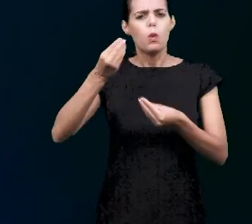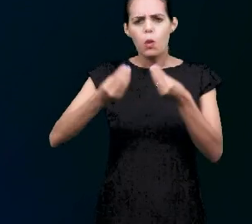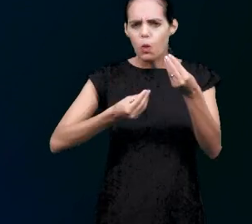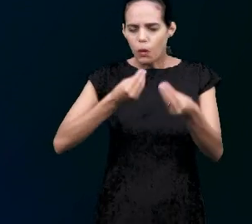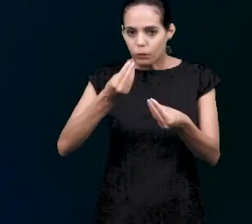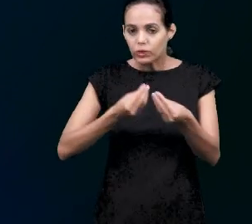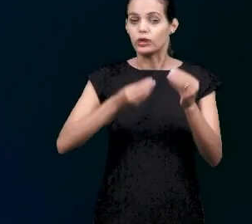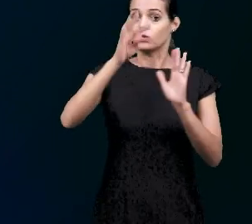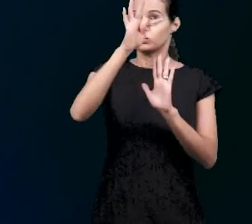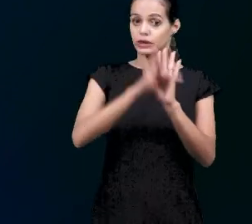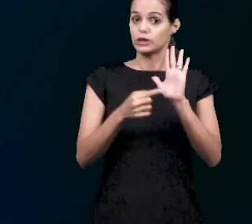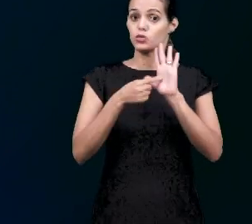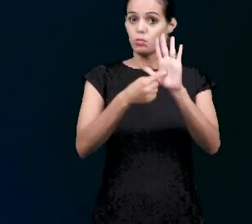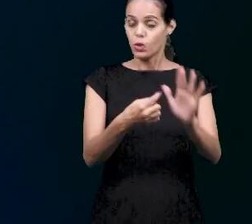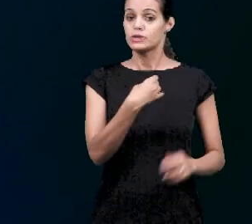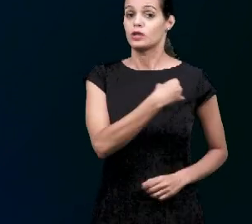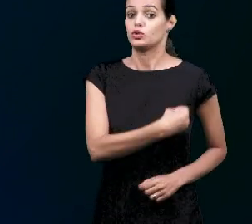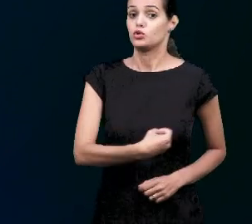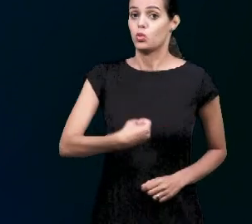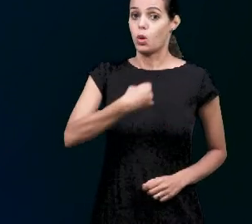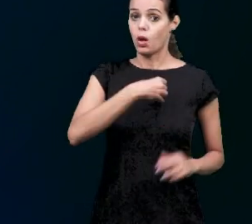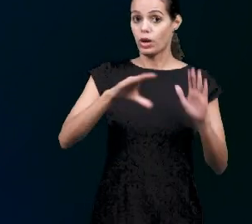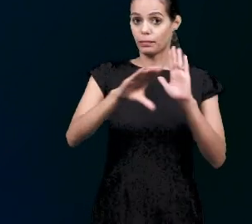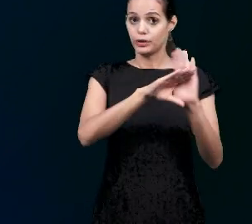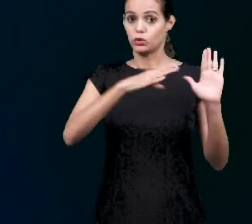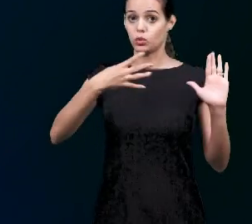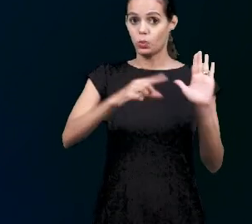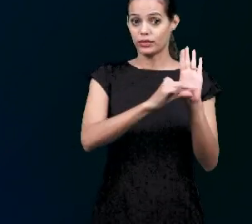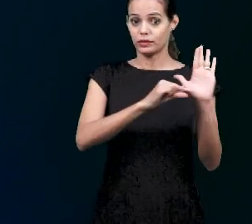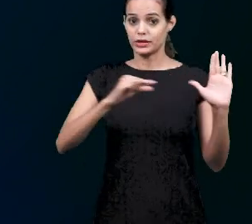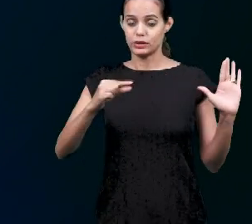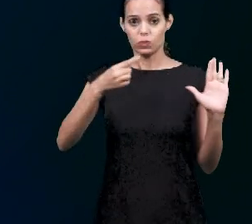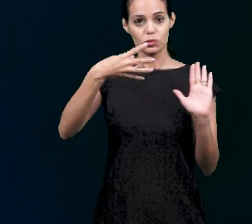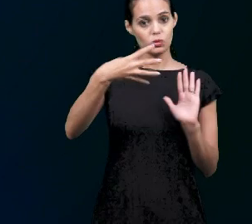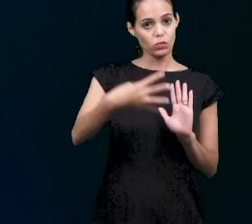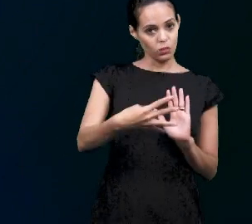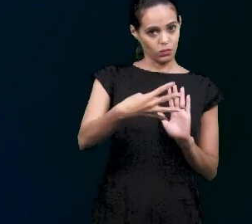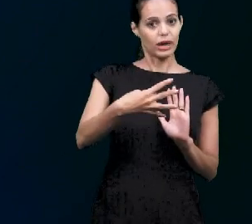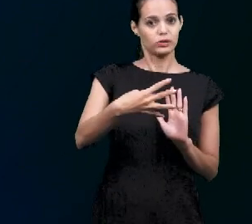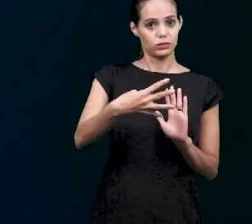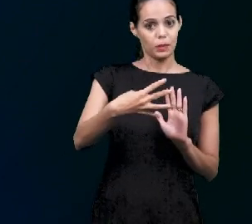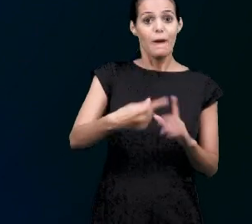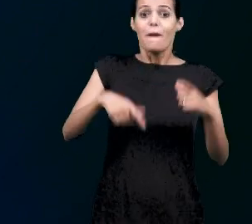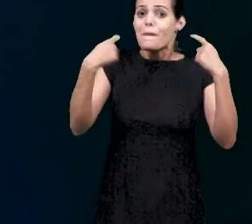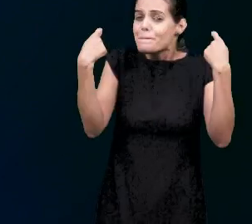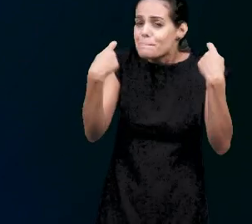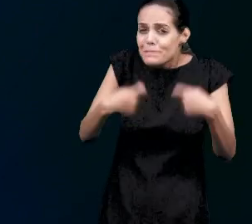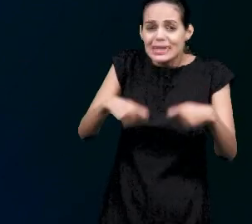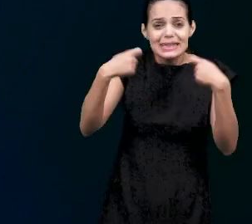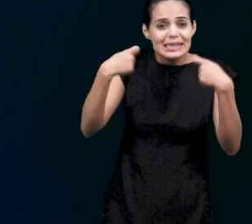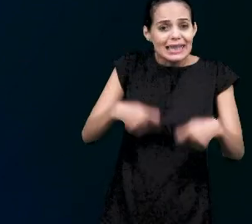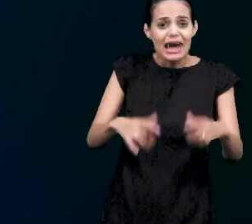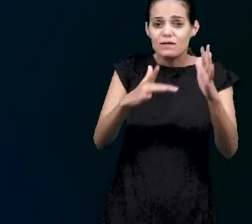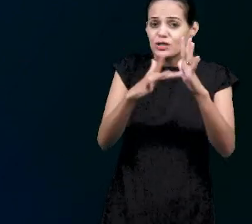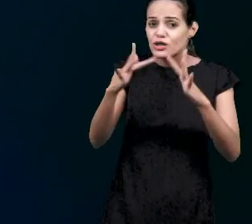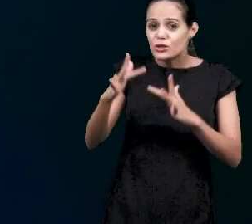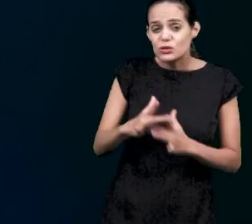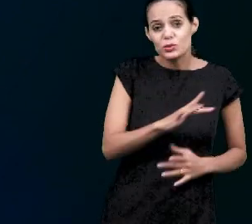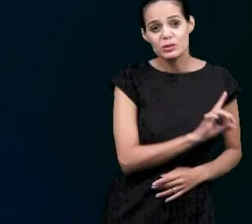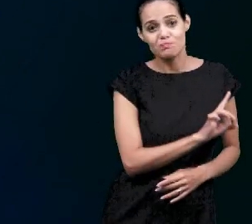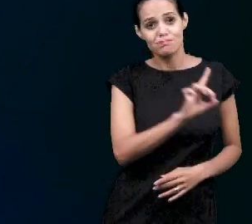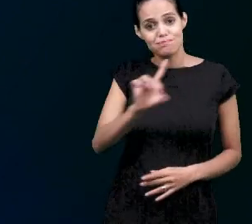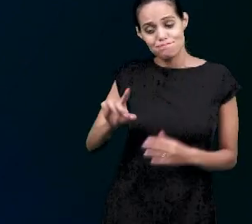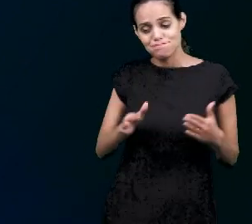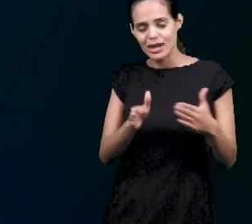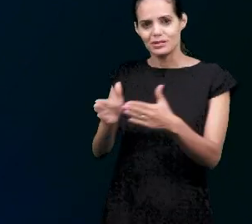répondant à la question 2 au verset 4, il existe un mot implicite lié à la préscience et